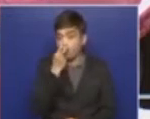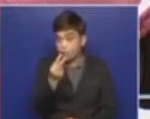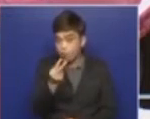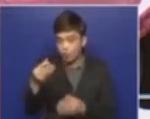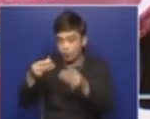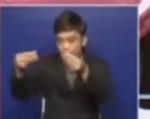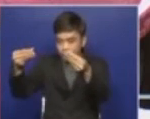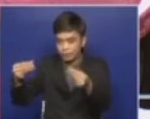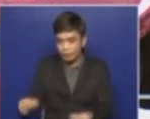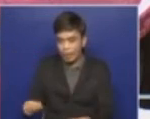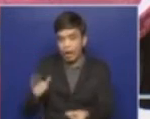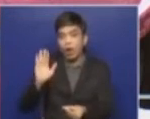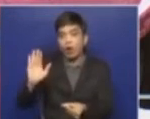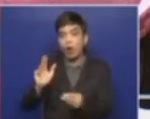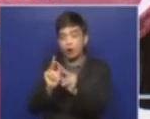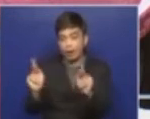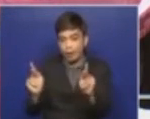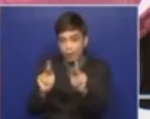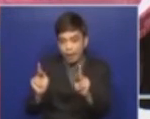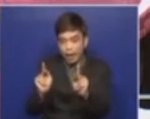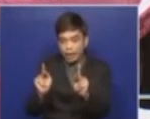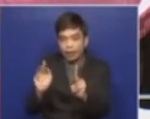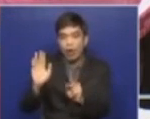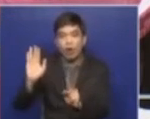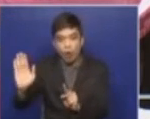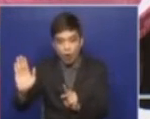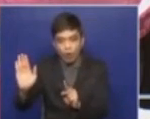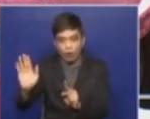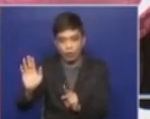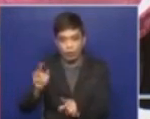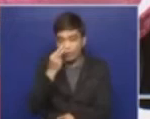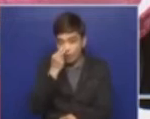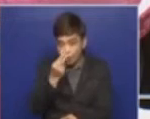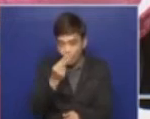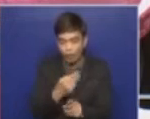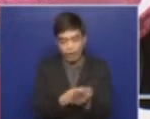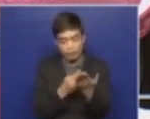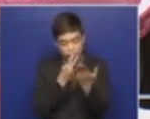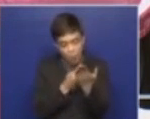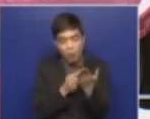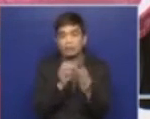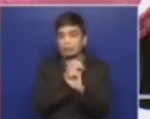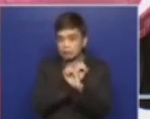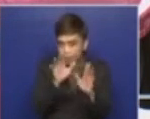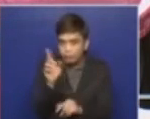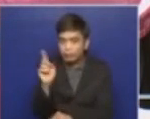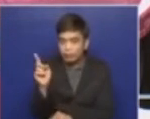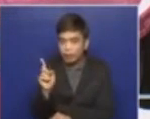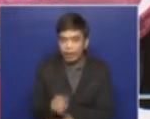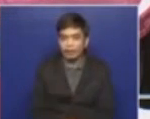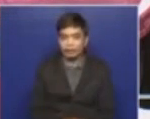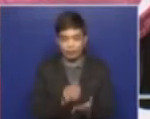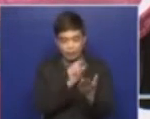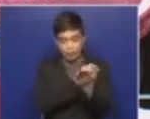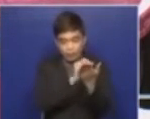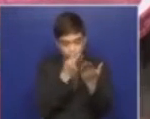ของคณะกรรมการศึกษาแนวทางแก้ไขรัฐธรรมนูญฉบับนี้ค่ะก็ได้พูดชัดเจนและยิ่งไปกว่านั้นค่ะเนื้อหาในนี้